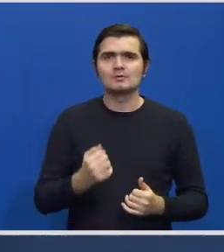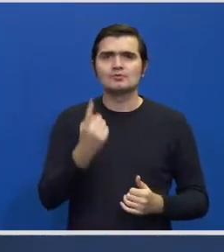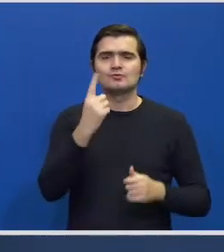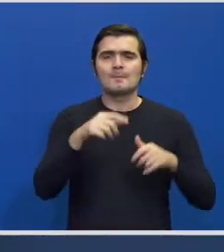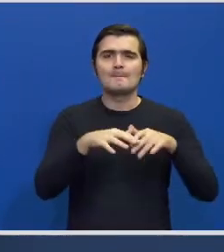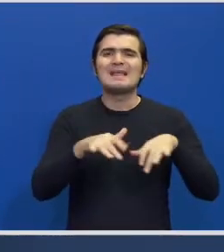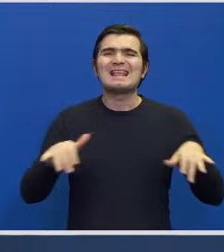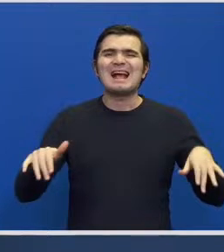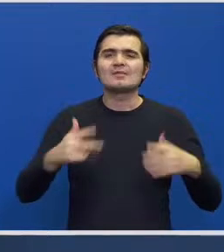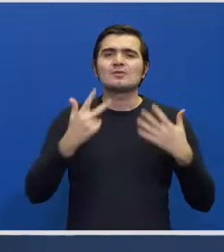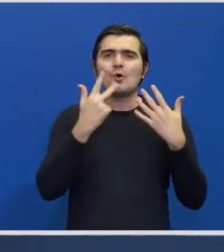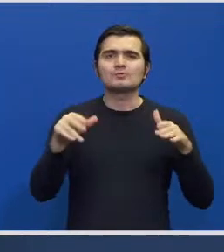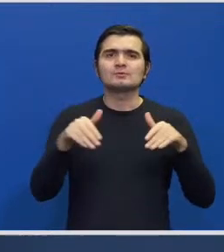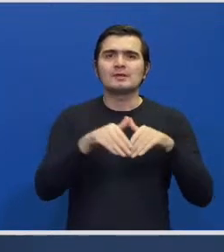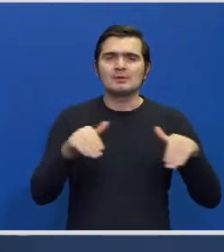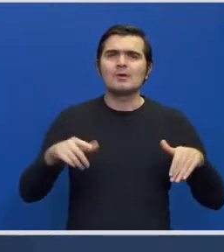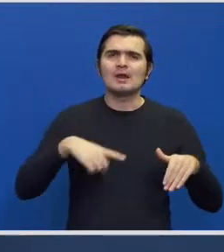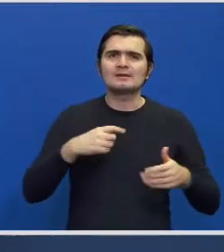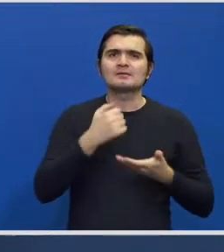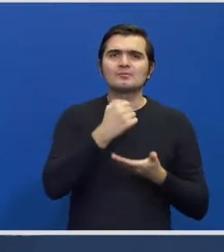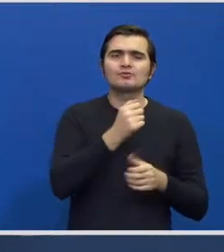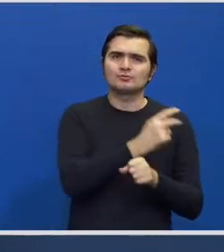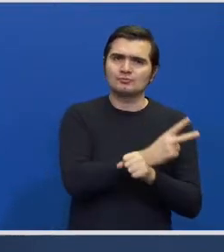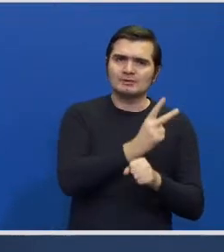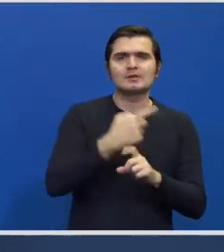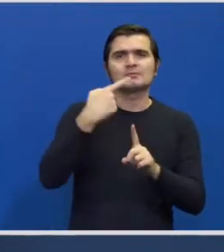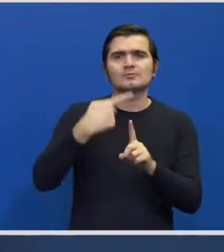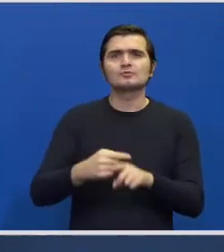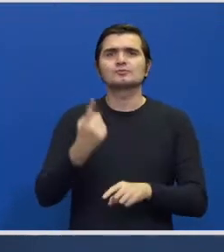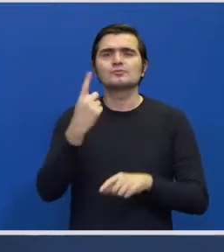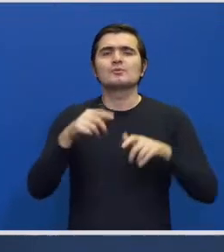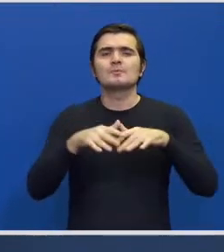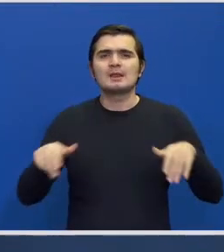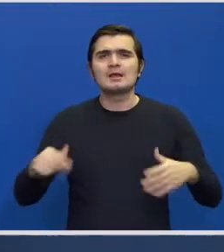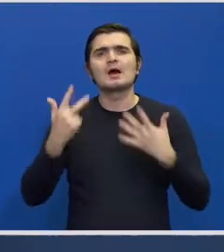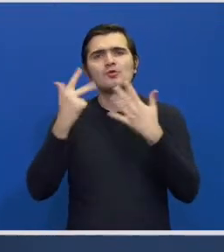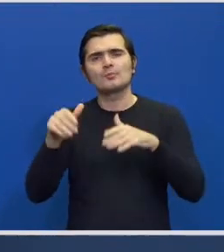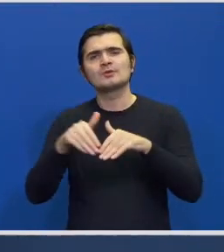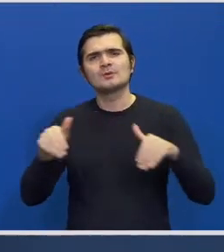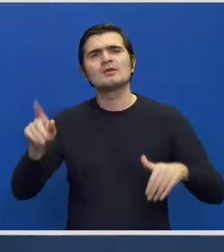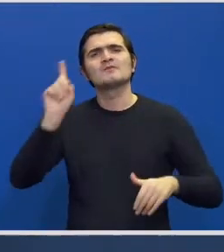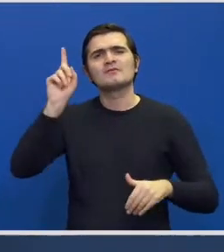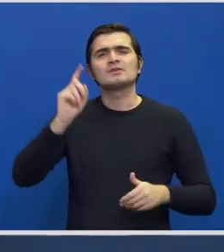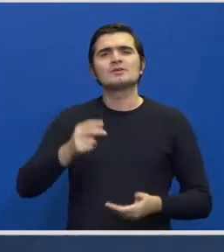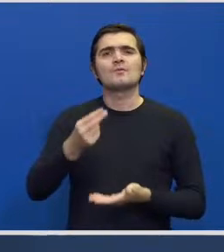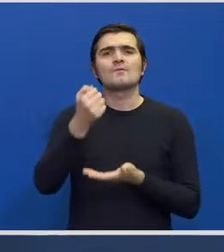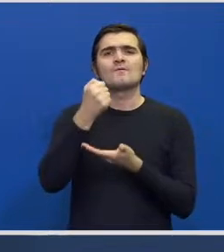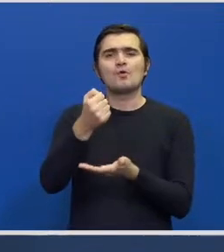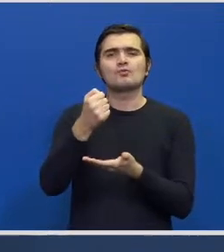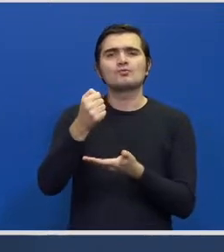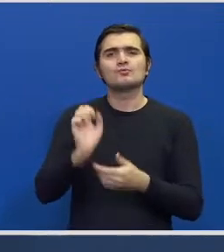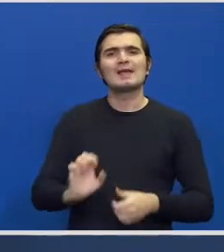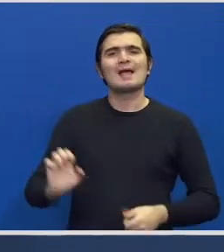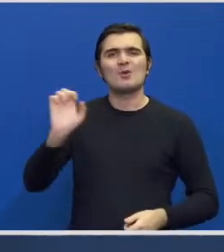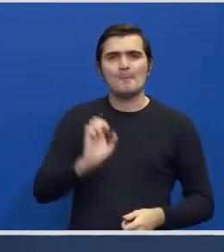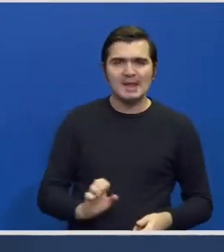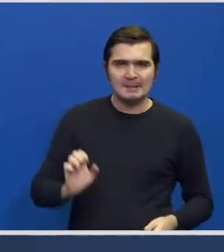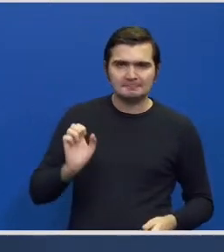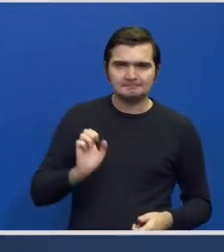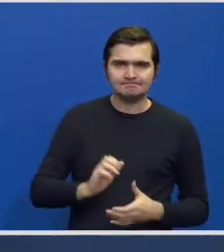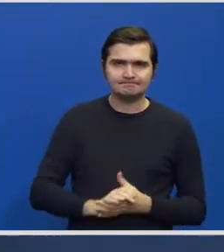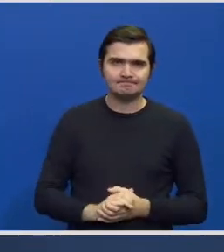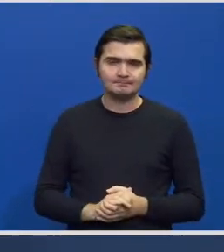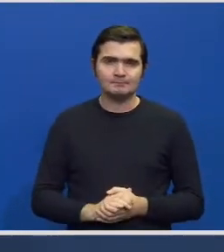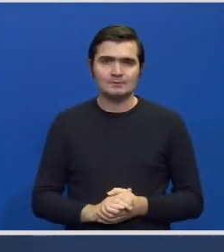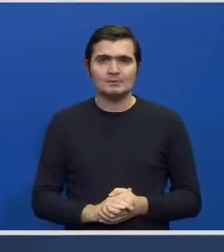acum, respectiv 1 miliard 800 vor veni din bugetul de stat și 1 miliard 800 din